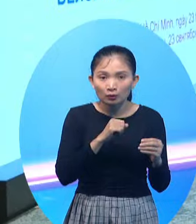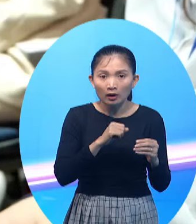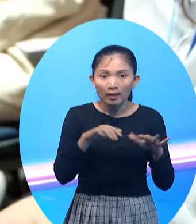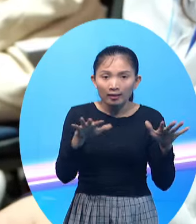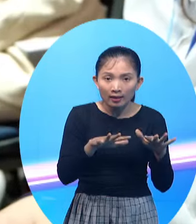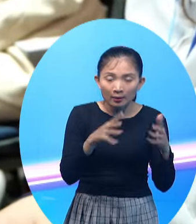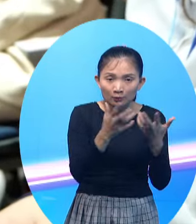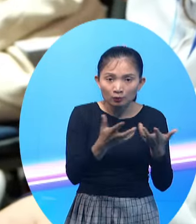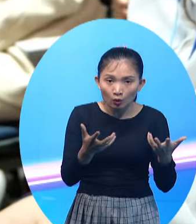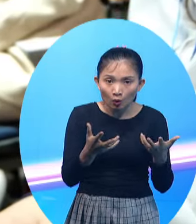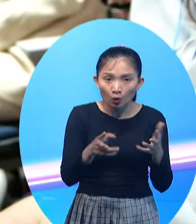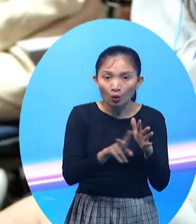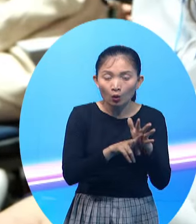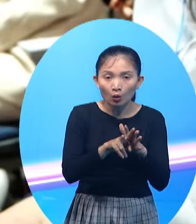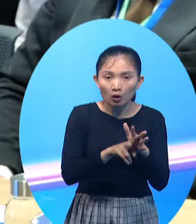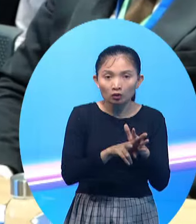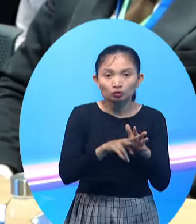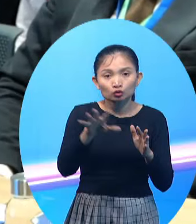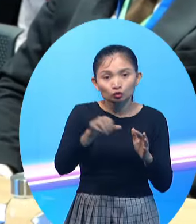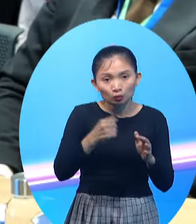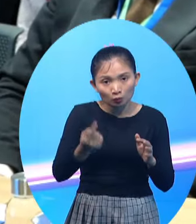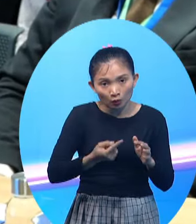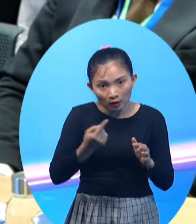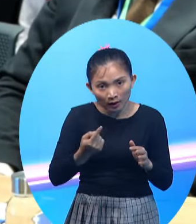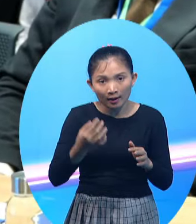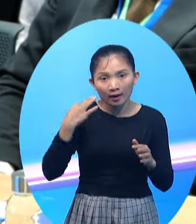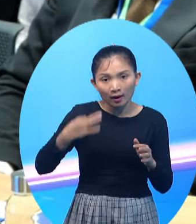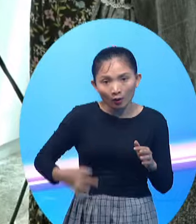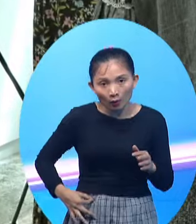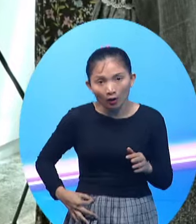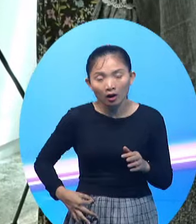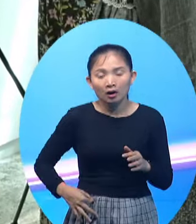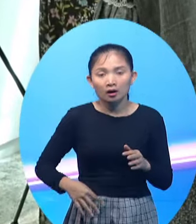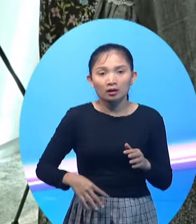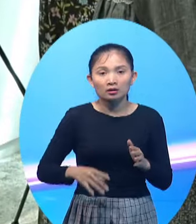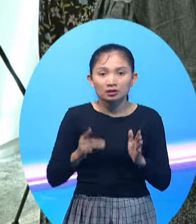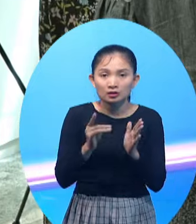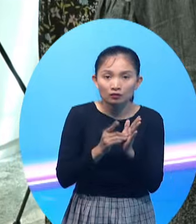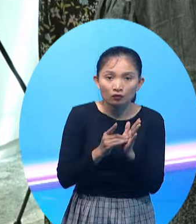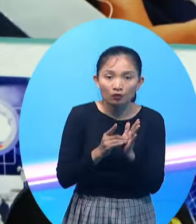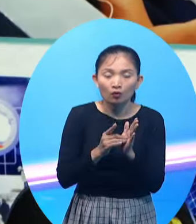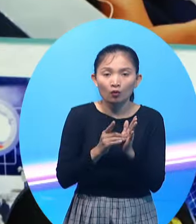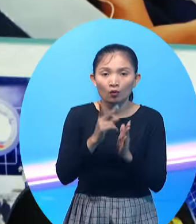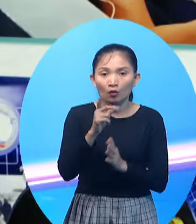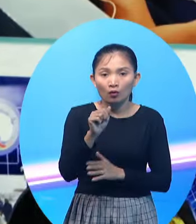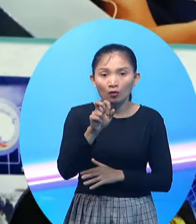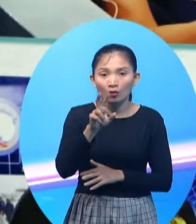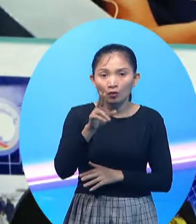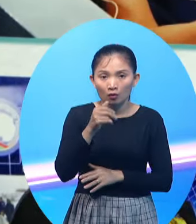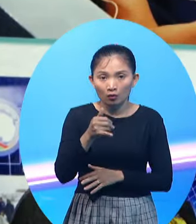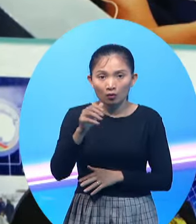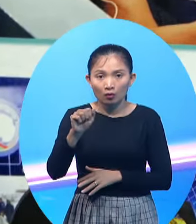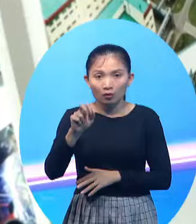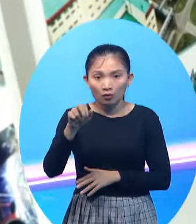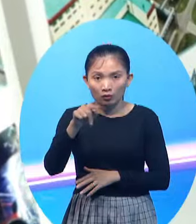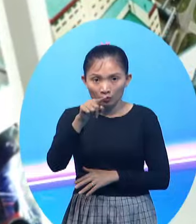phụ kiện, y tế, dược phẩm, đến thực phẩm, thời trang, dịch vụ hậu cần. Hiện tại, kim ngạch xuất nhập khẩu giữa thành phố Hồ Chí Minh và